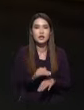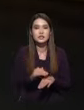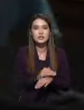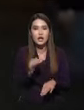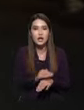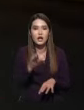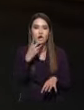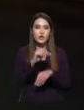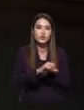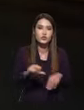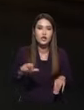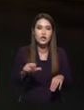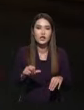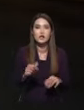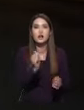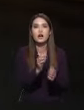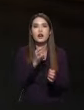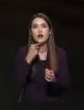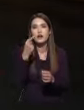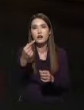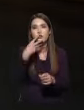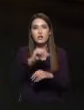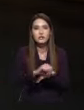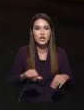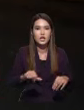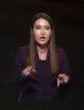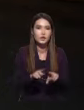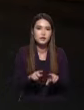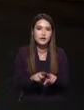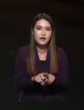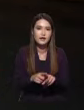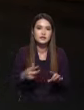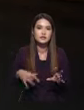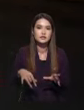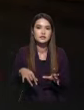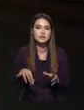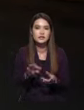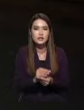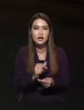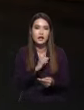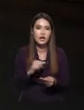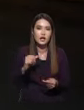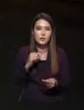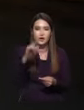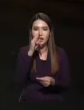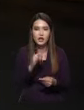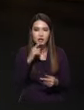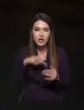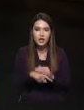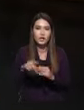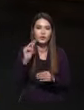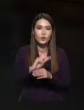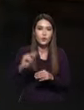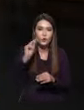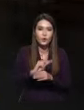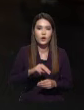шетелдерде, алыс шетелдерде де оқып, жақсы нәтижеге жеткендер, өзіміздің Қазақстан ішінде де оқып, жақсы қызмет